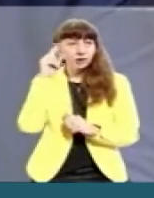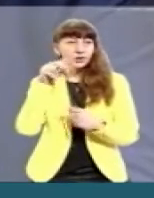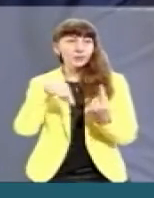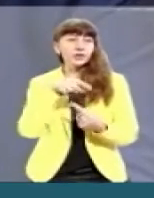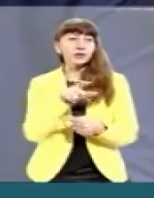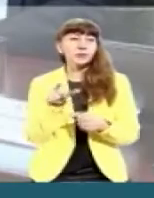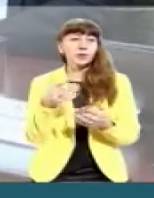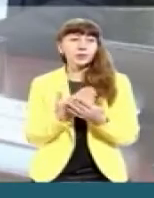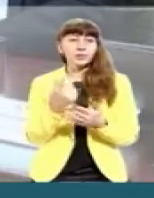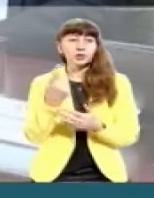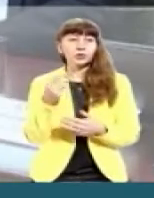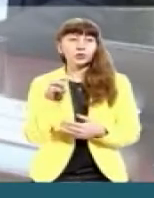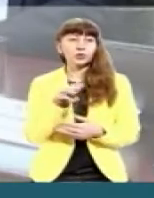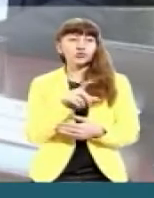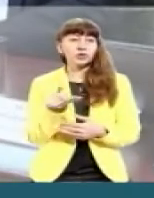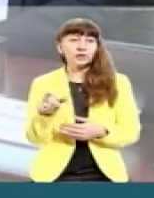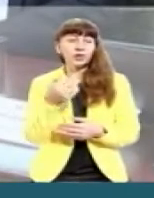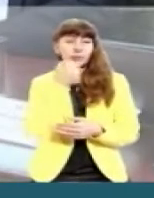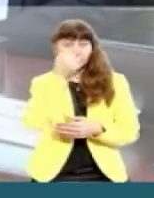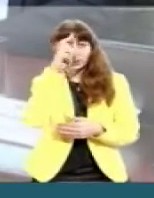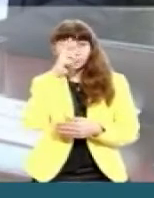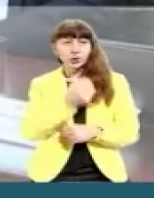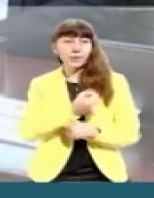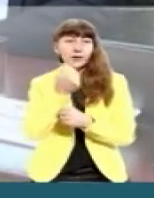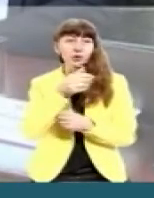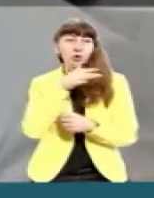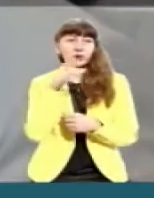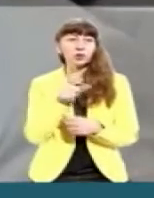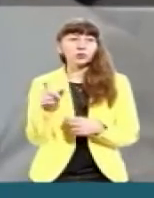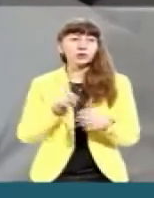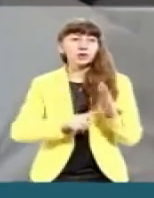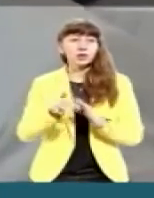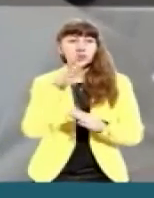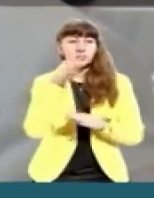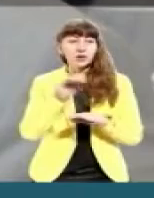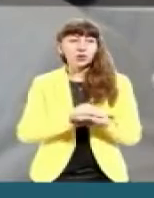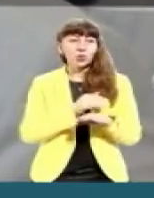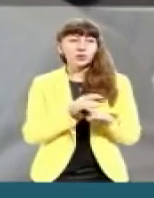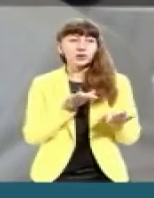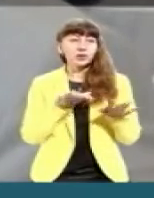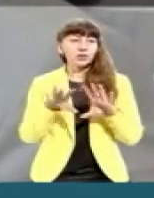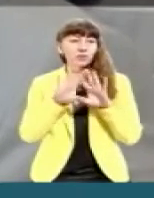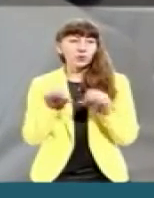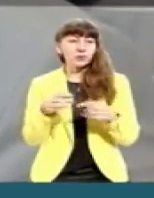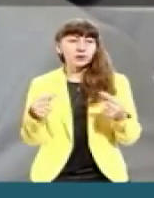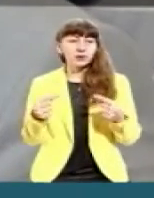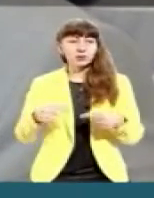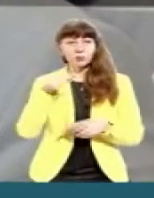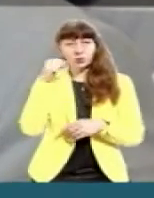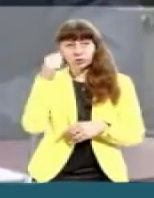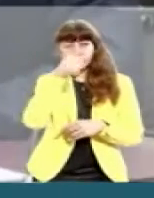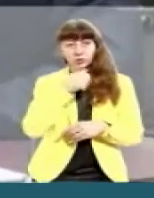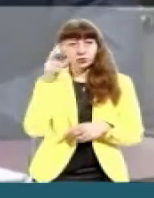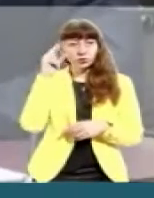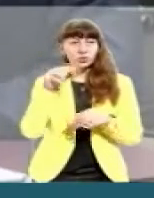жуық. Мемлекеттік қолдаудың арқасында игі бастамаларын енді қолға алып жатқандар да қаншама. Жалпы өткен жылмен салыстырғанда олардың